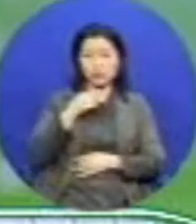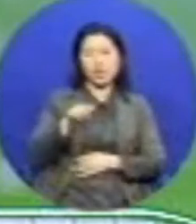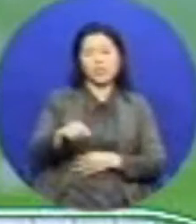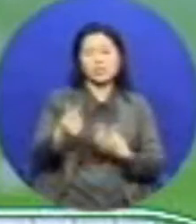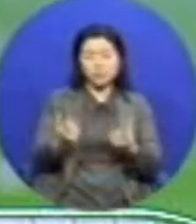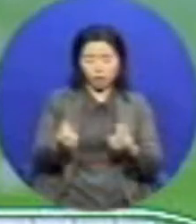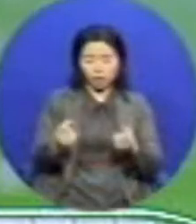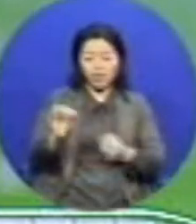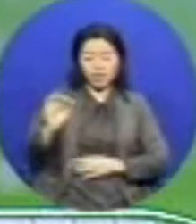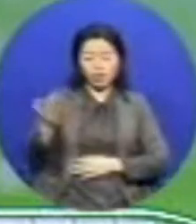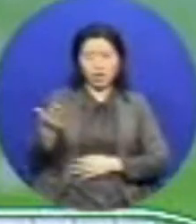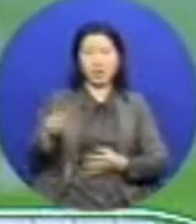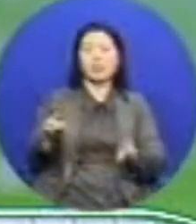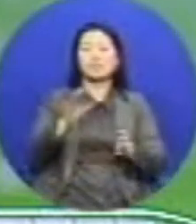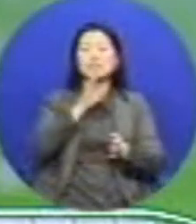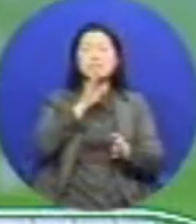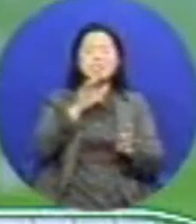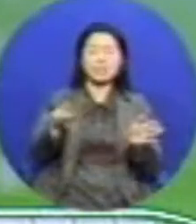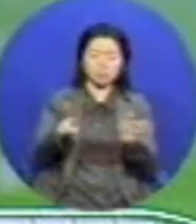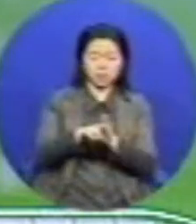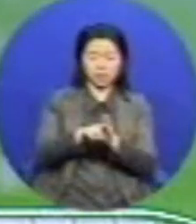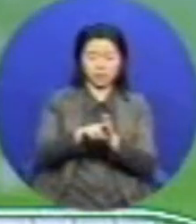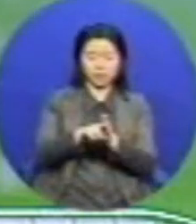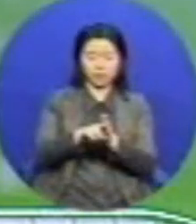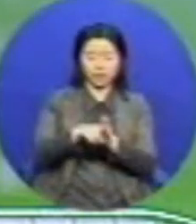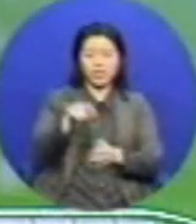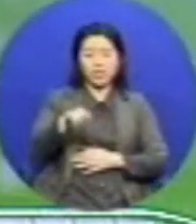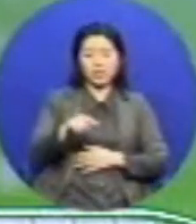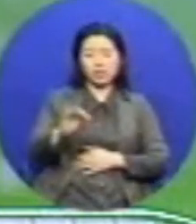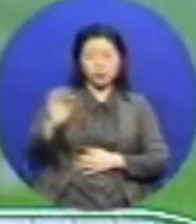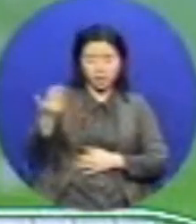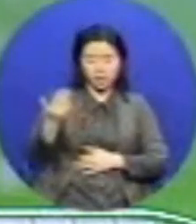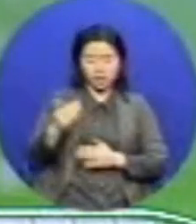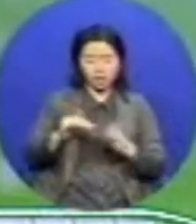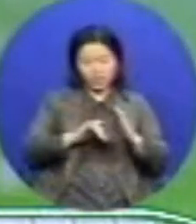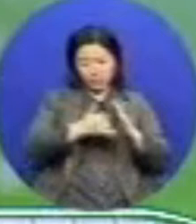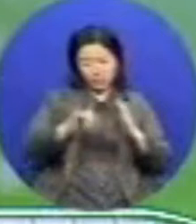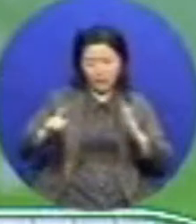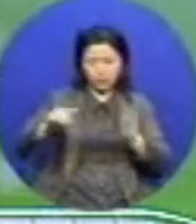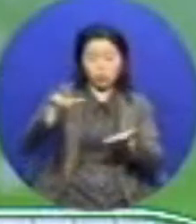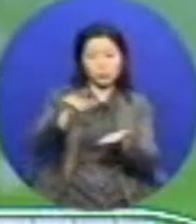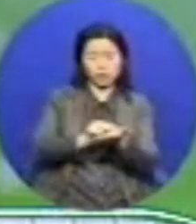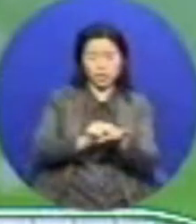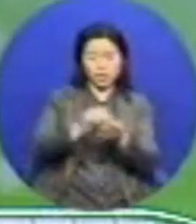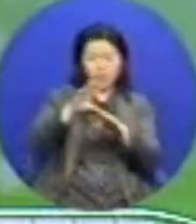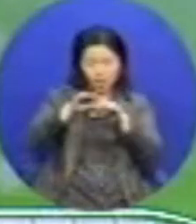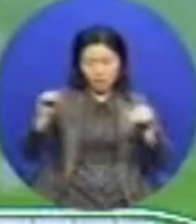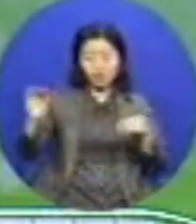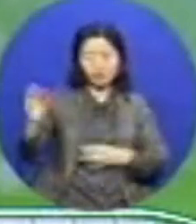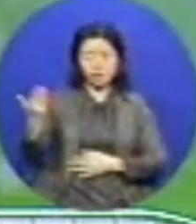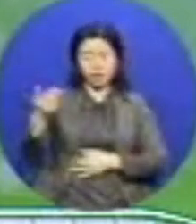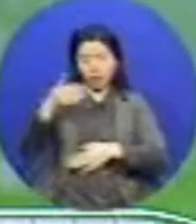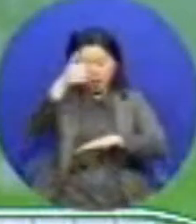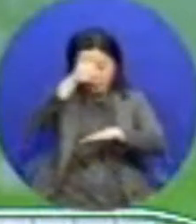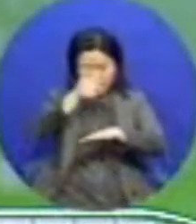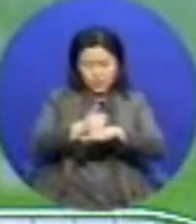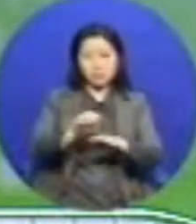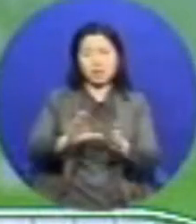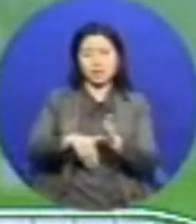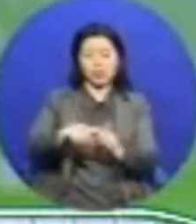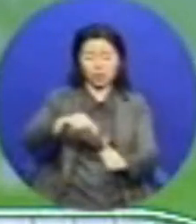믿음이 있어야 가정 문제가 해결이 되요 마지막 때에 구원받는 가족들이